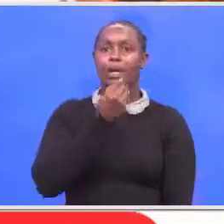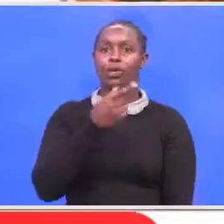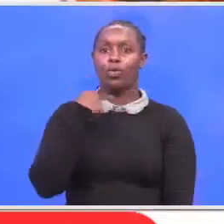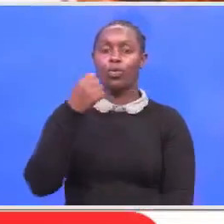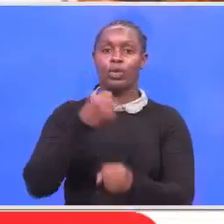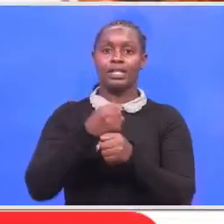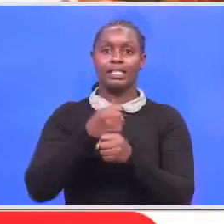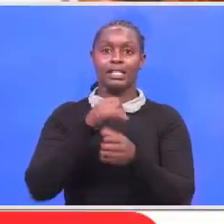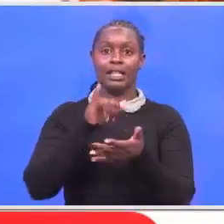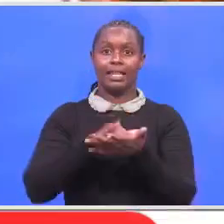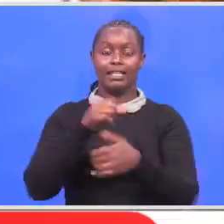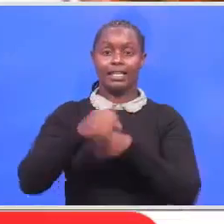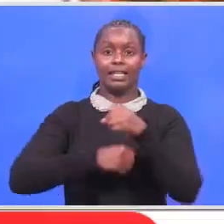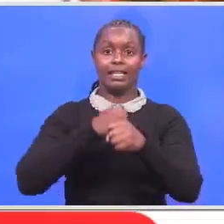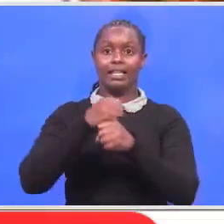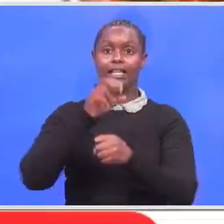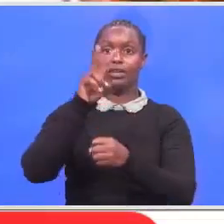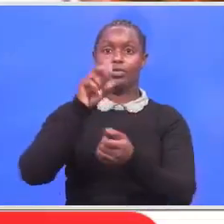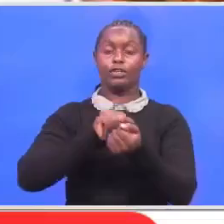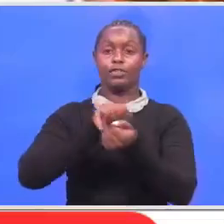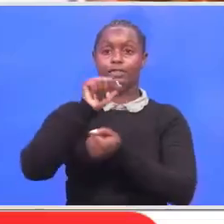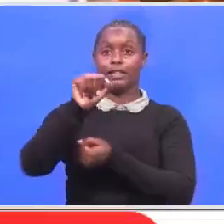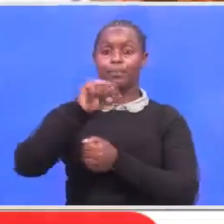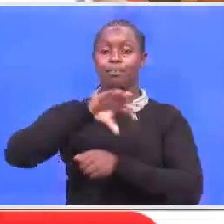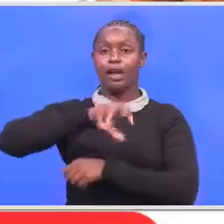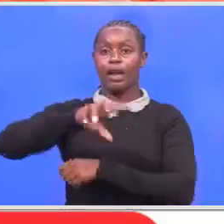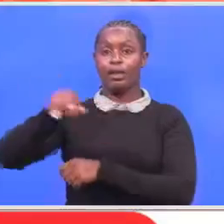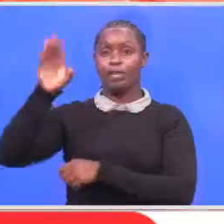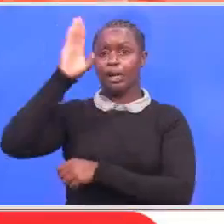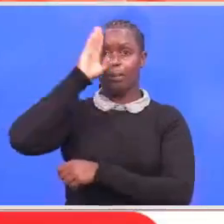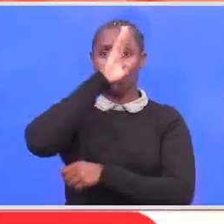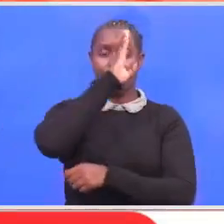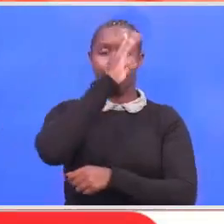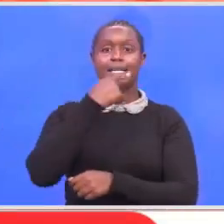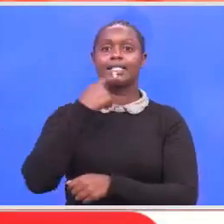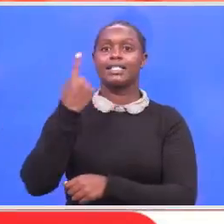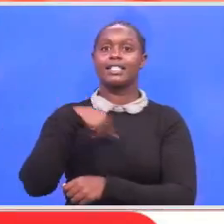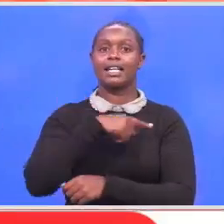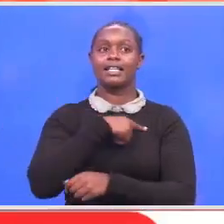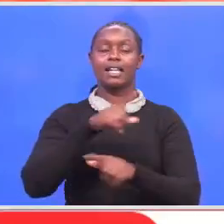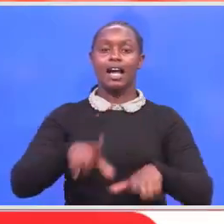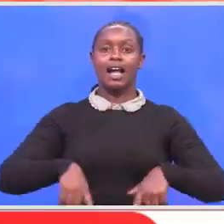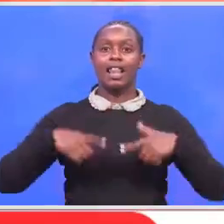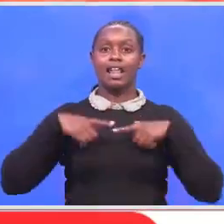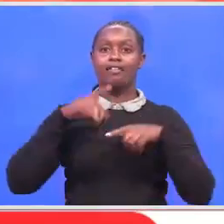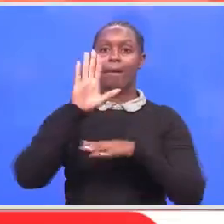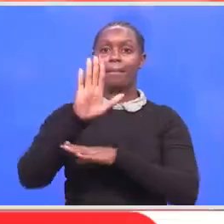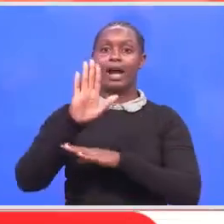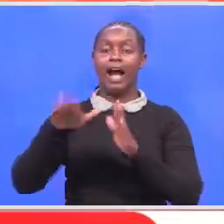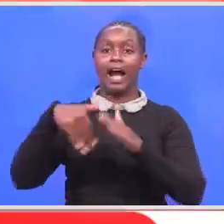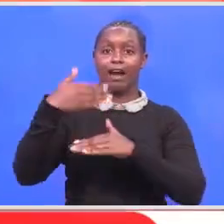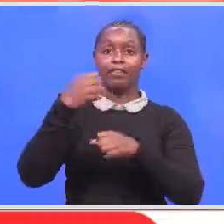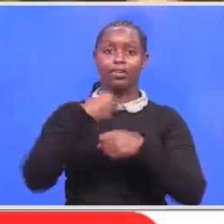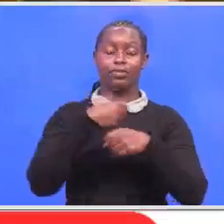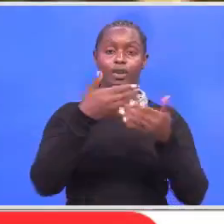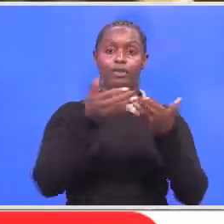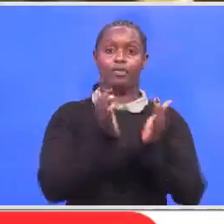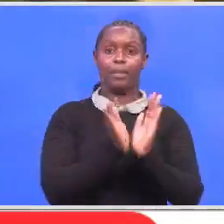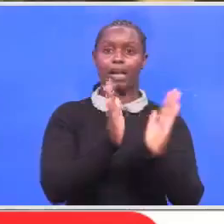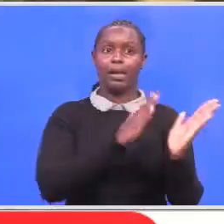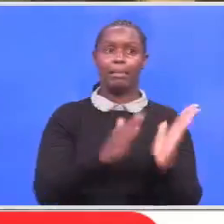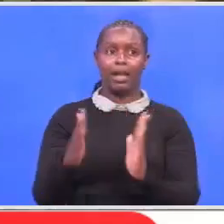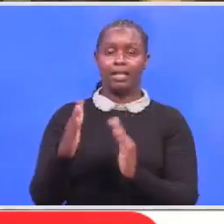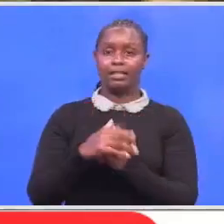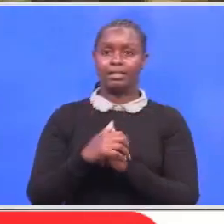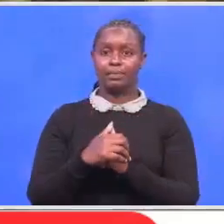mwaka 2015 kaunti ya Bungoma, anatuelezea safari ya maisha yake baada ya kupanga uzazi. Ile